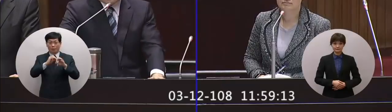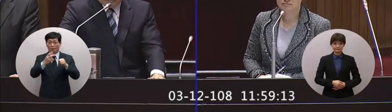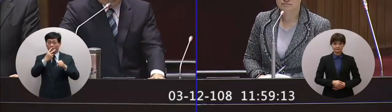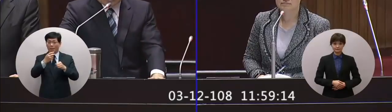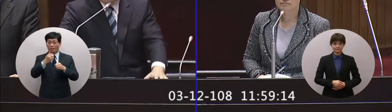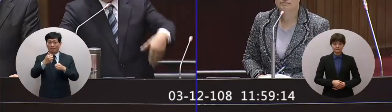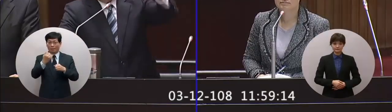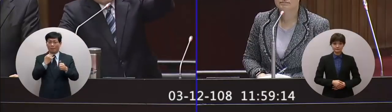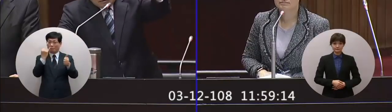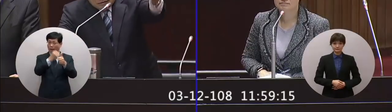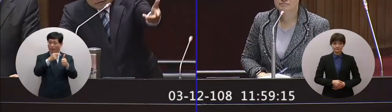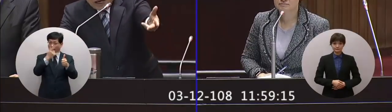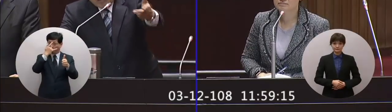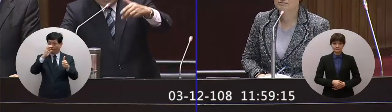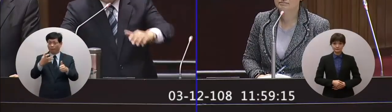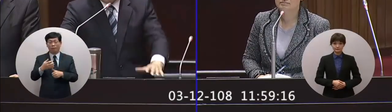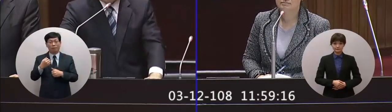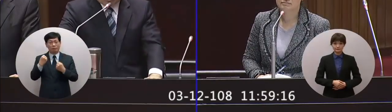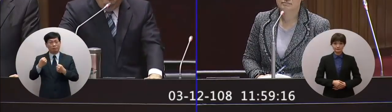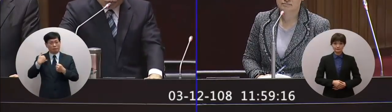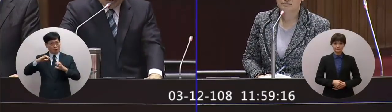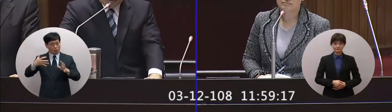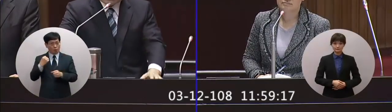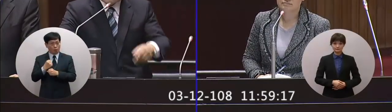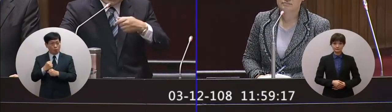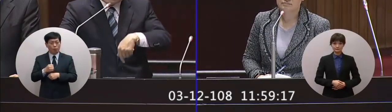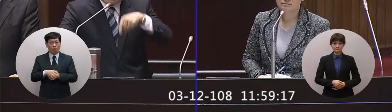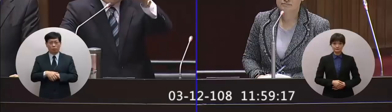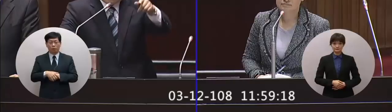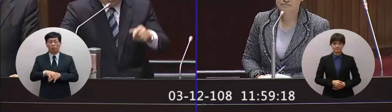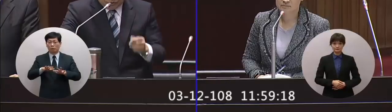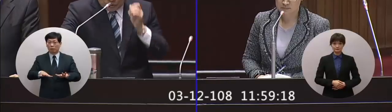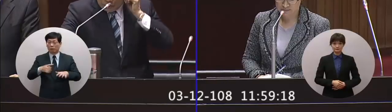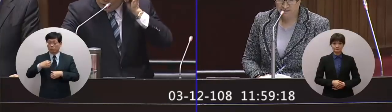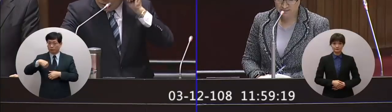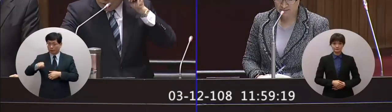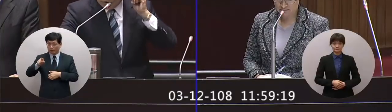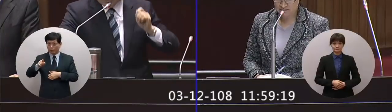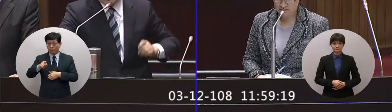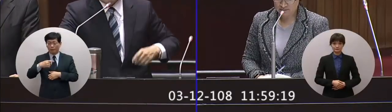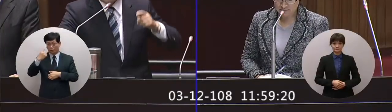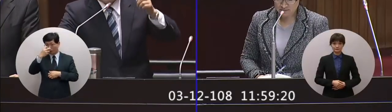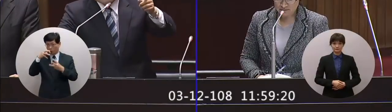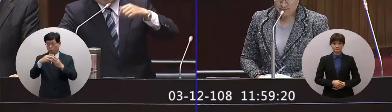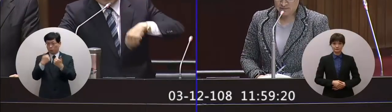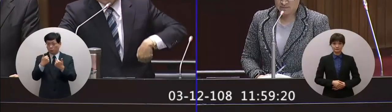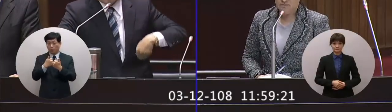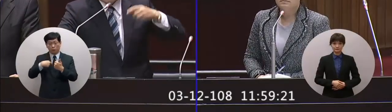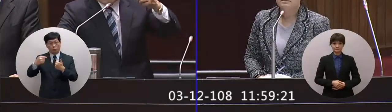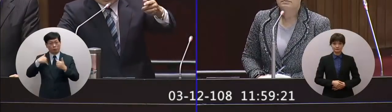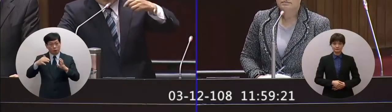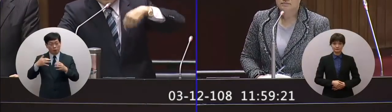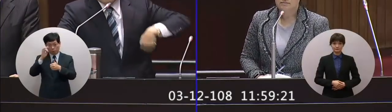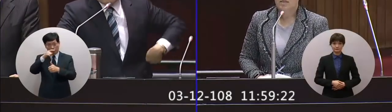国先生。在法国做工作，他这一次去欧洲开会的时候，到法